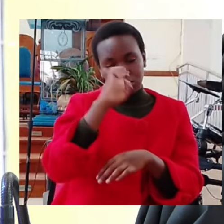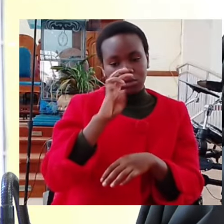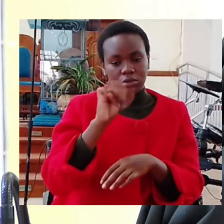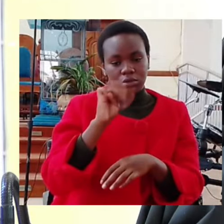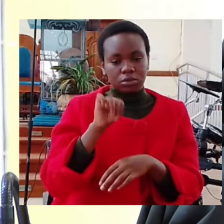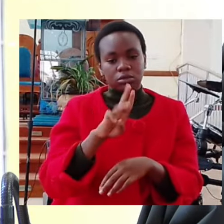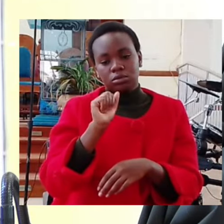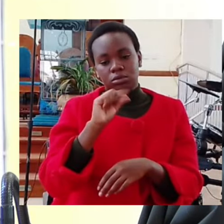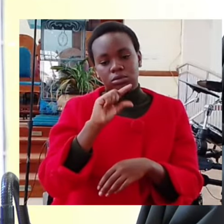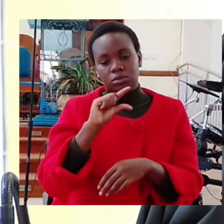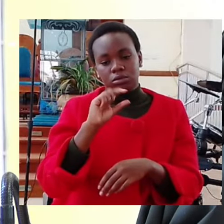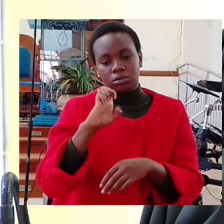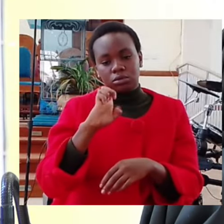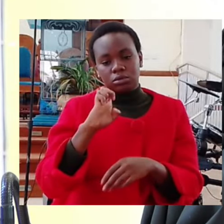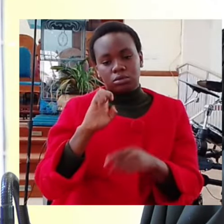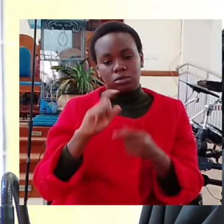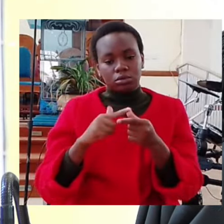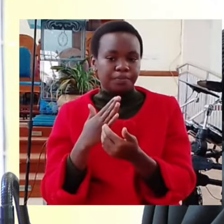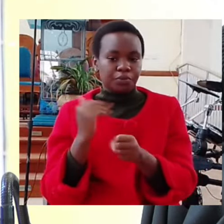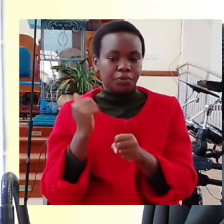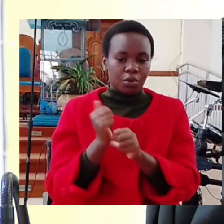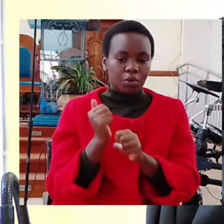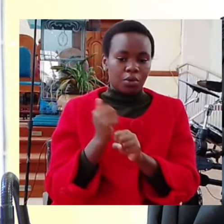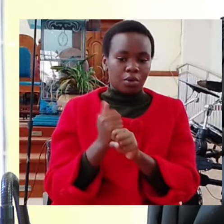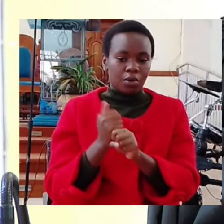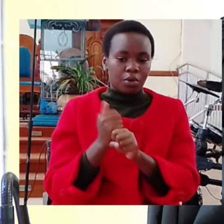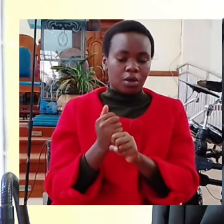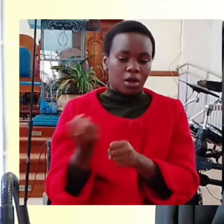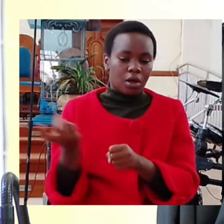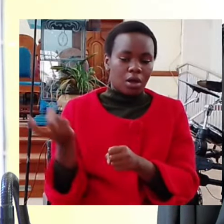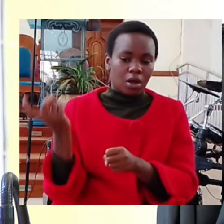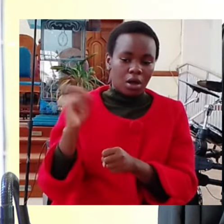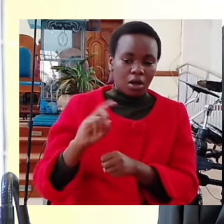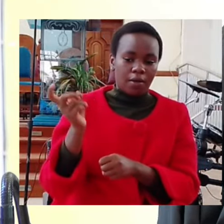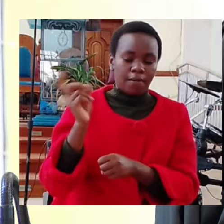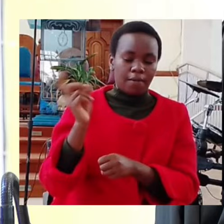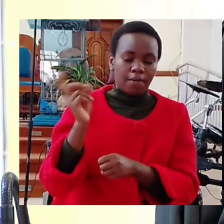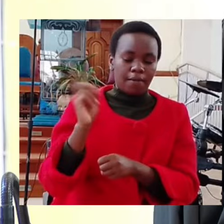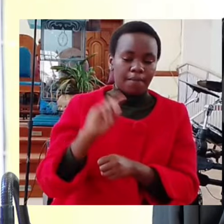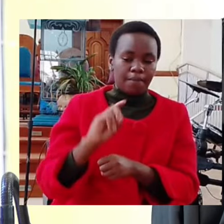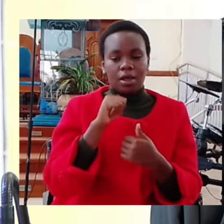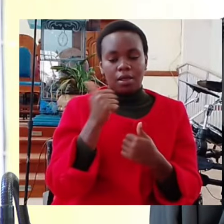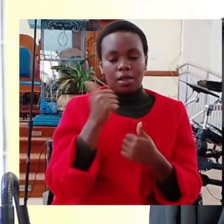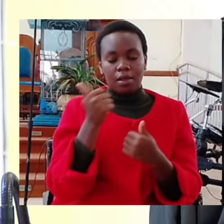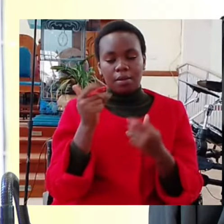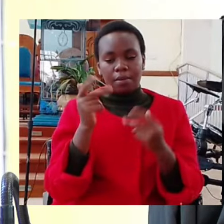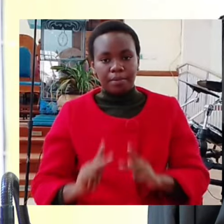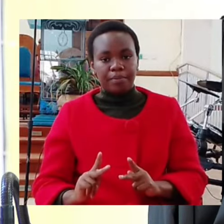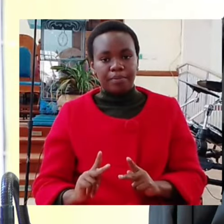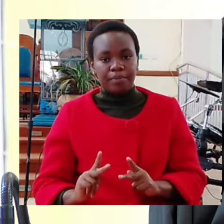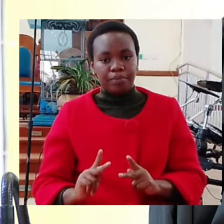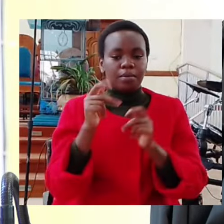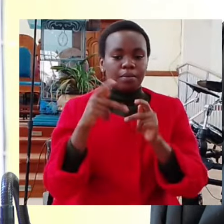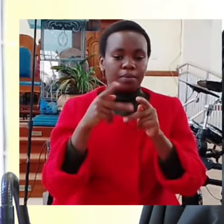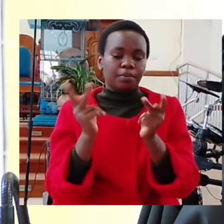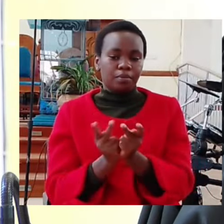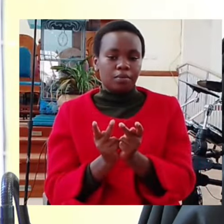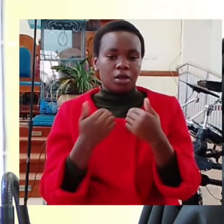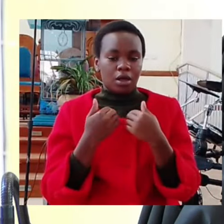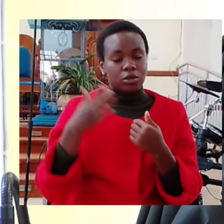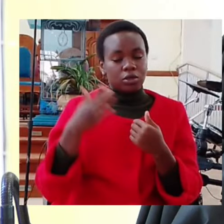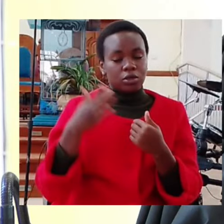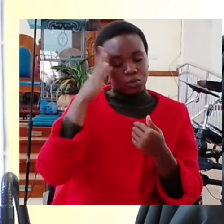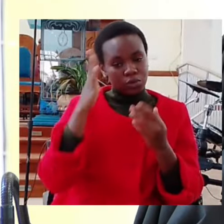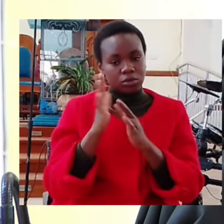ku maintain wira witu riu ni kuongerera. No ni kuri andu aingi me kundu kuraihu matare maramenya